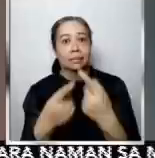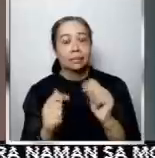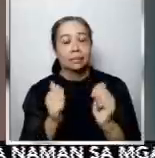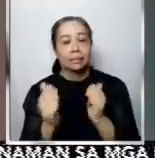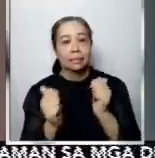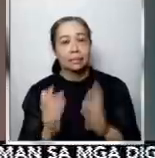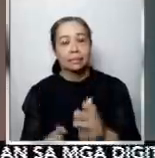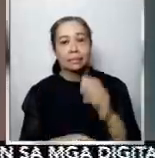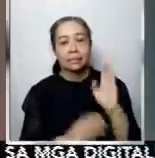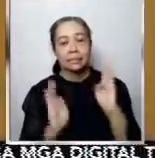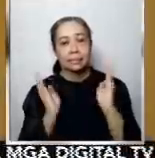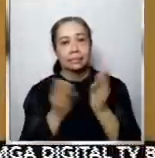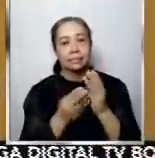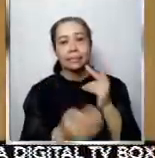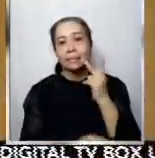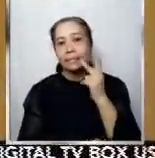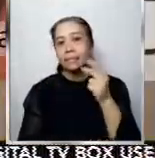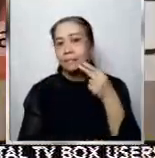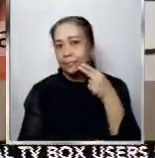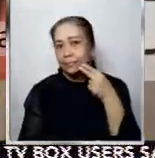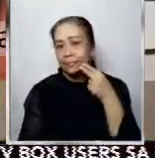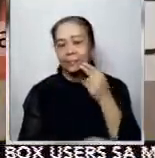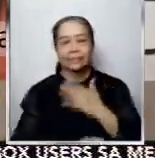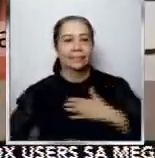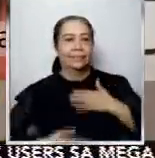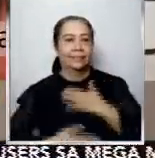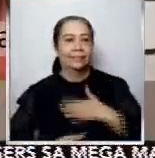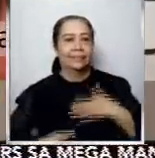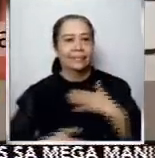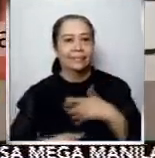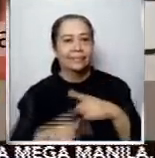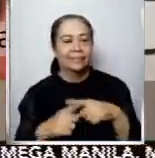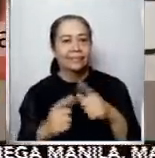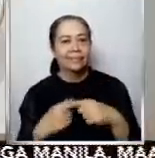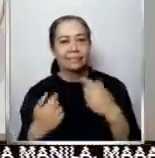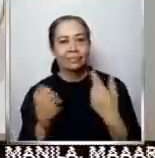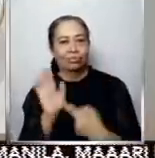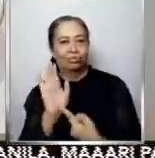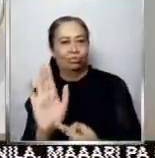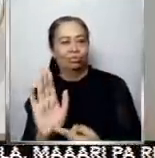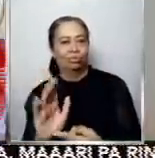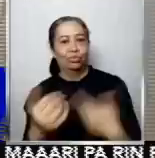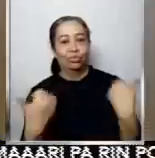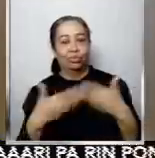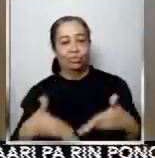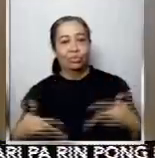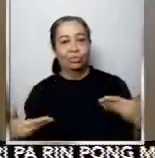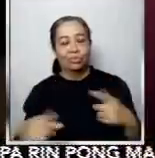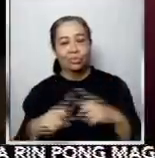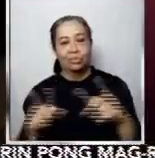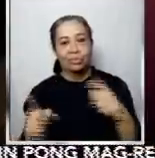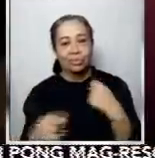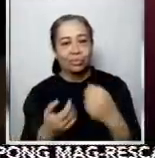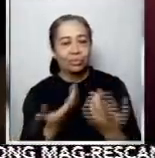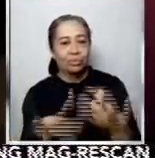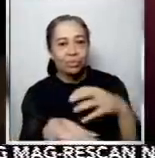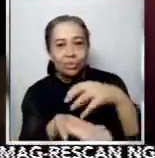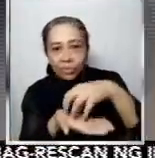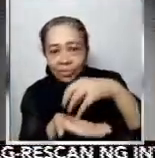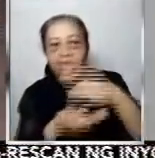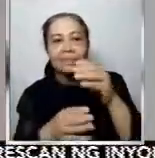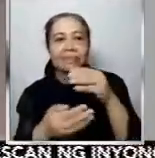si Katrina Halili, enjoy naman sa pag-flex ng kanyang baking skills. From cookies, breads to fluffy